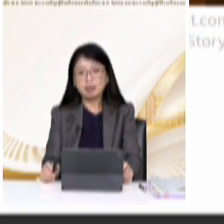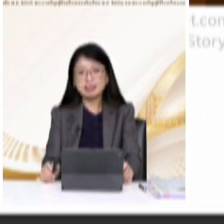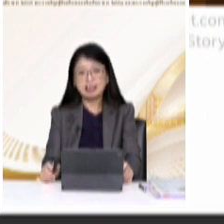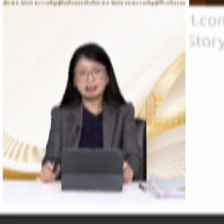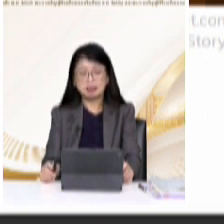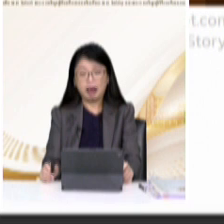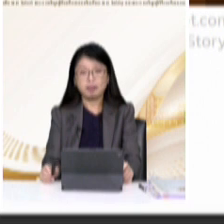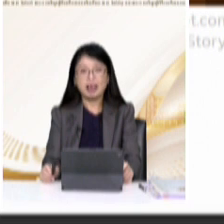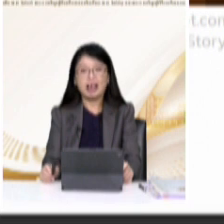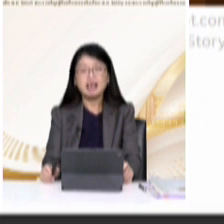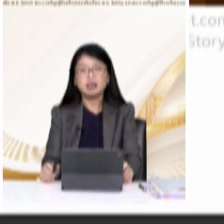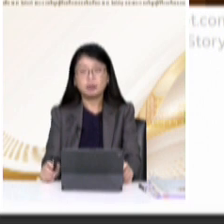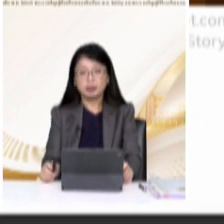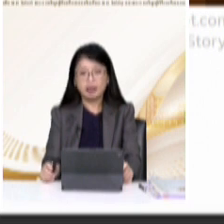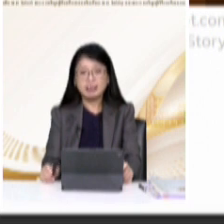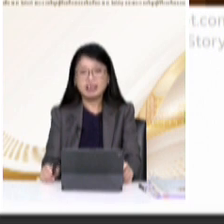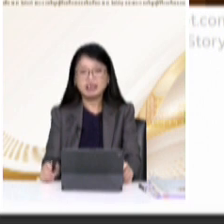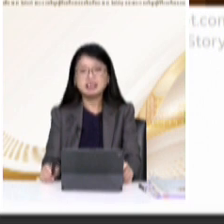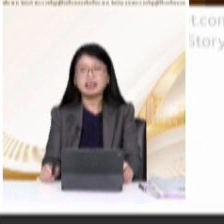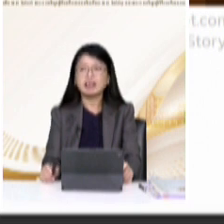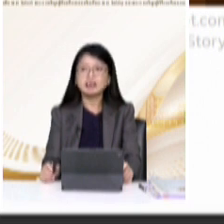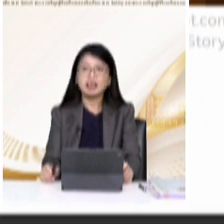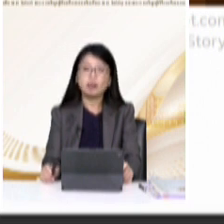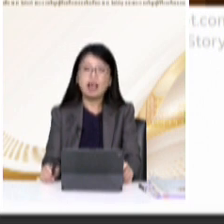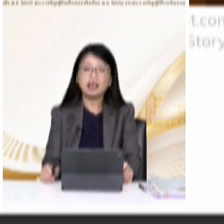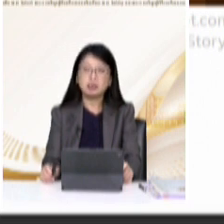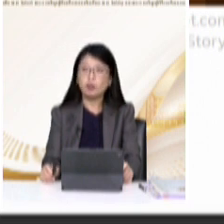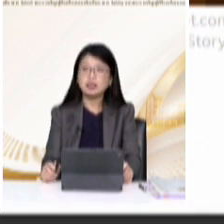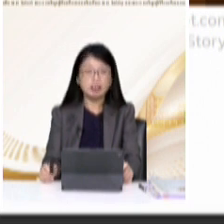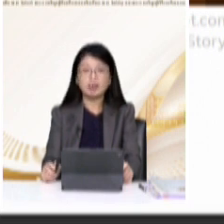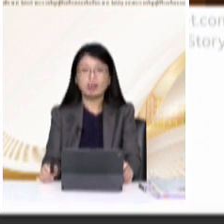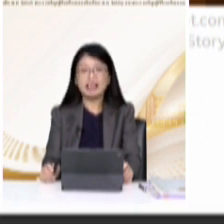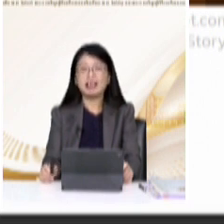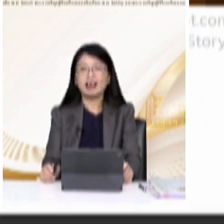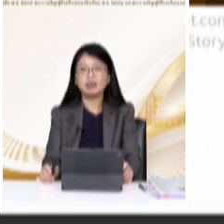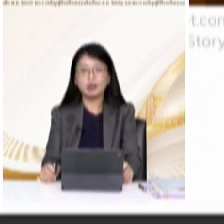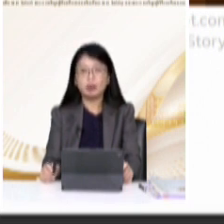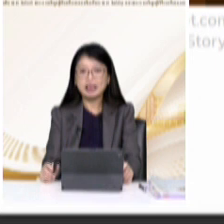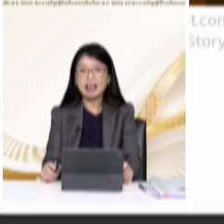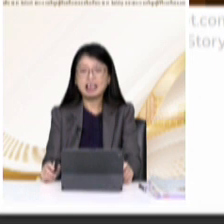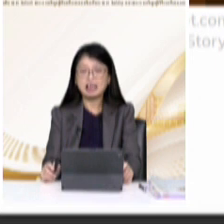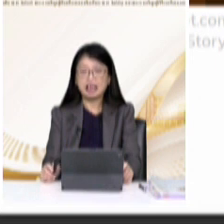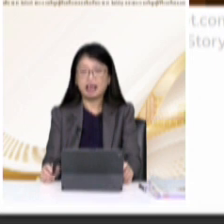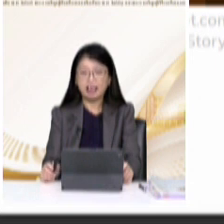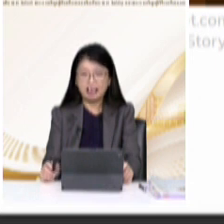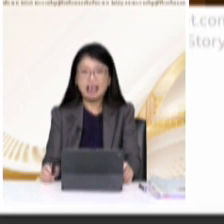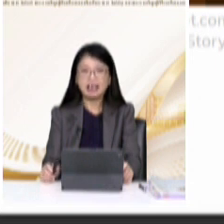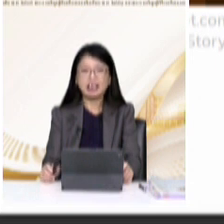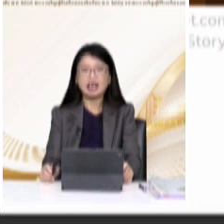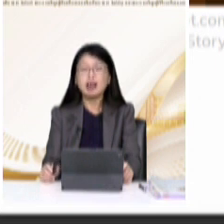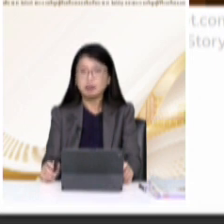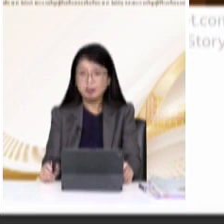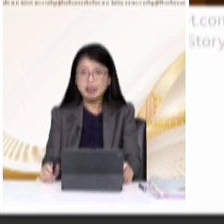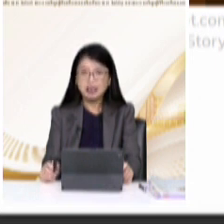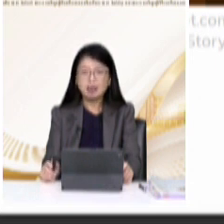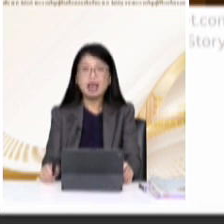การพิพากษาสั่งปรับนะคะกรณีนี้ถ้าท่านสังเกตก็จะเห็นว่าตัวเจ้าหน้าที่ของรัฐนะคะหรือว่าตัวพนักงานอัยการเองเนี่